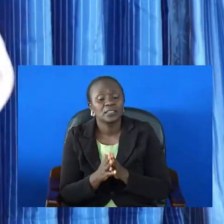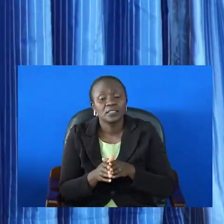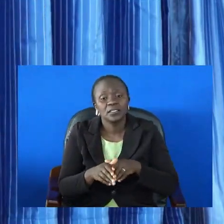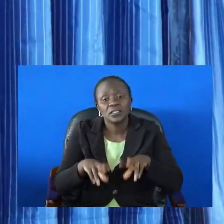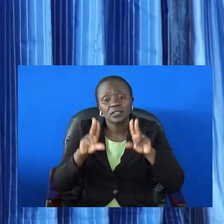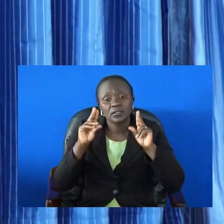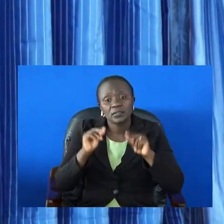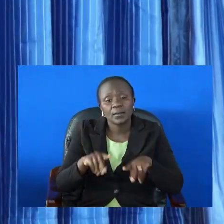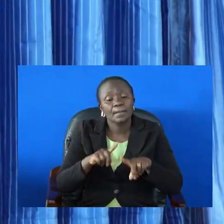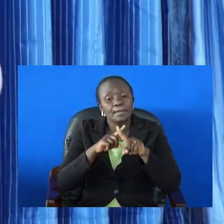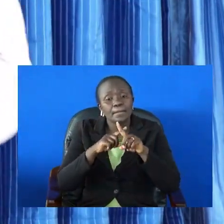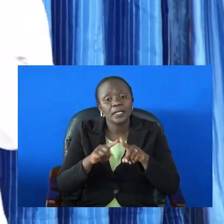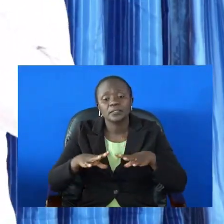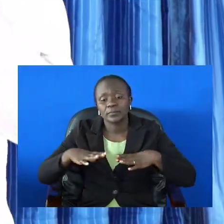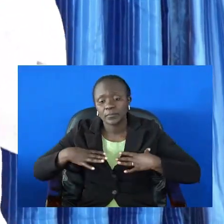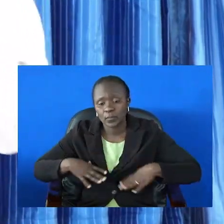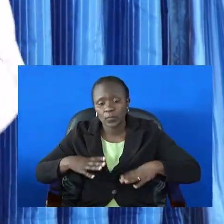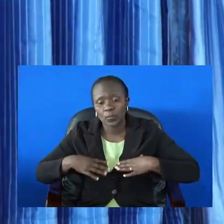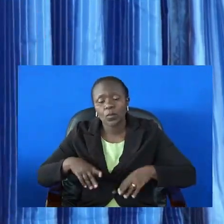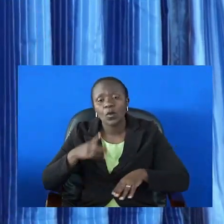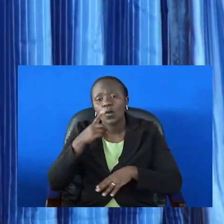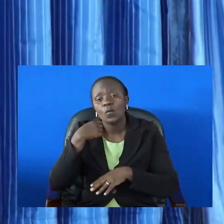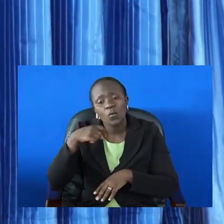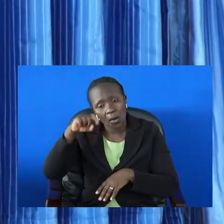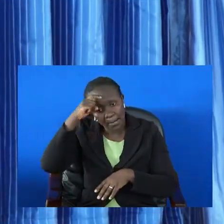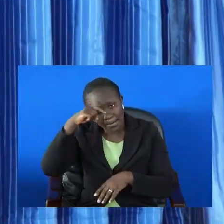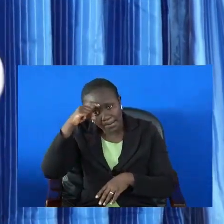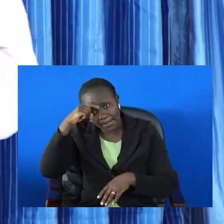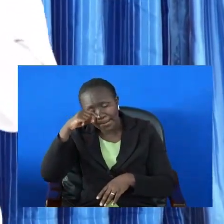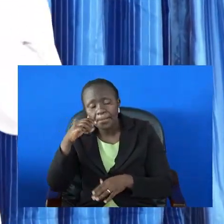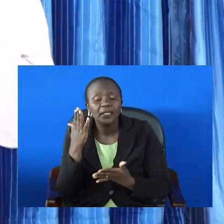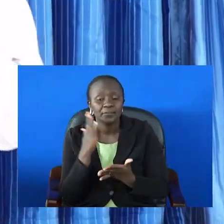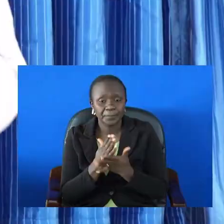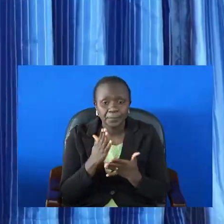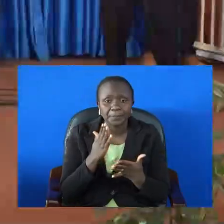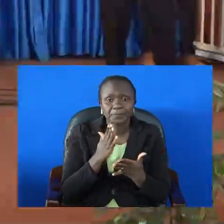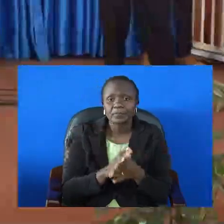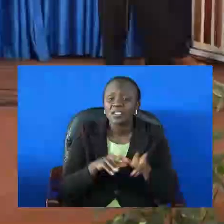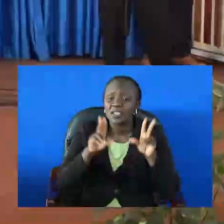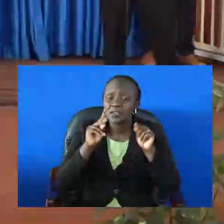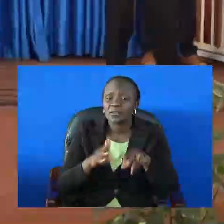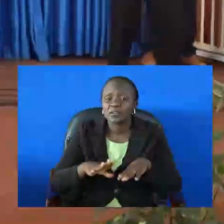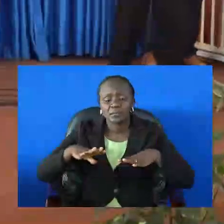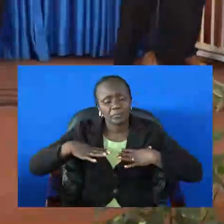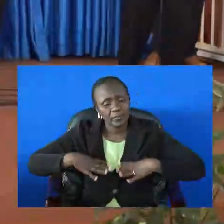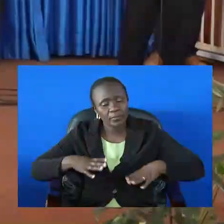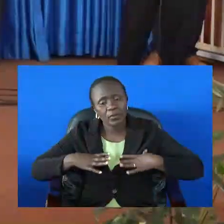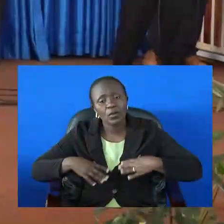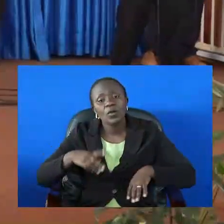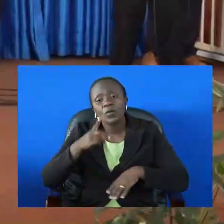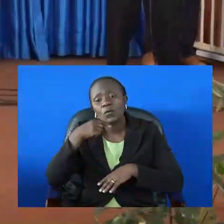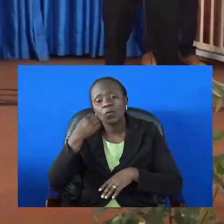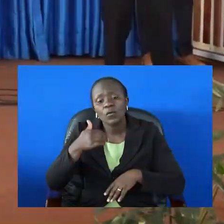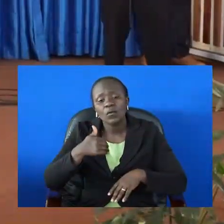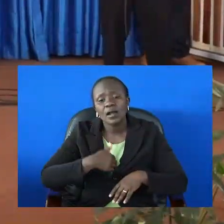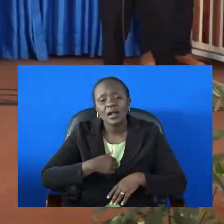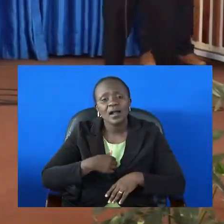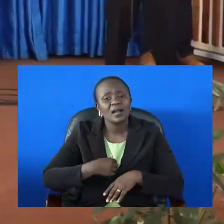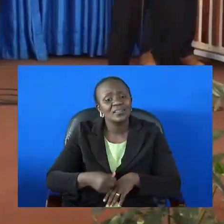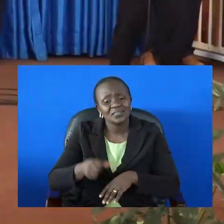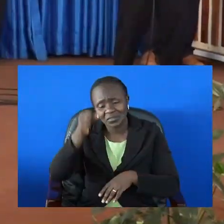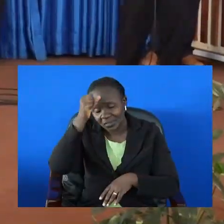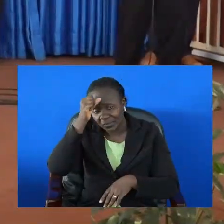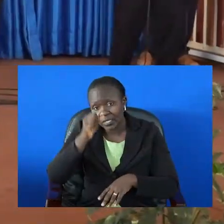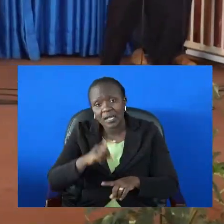hekima, bali kama watu. Wenye hekima, si kama watu wasio.